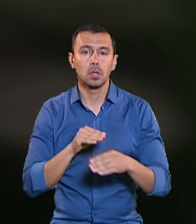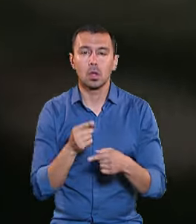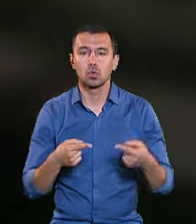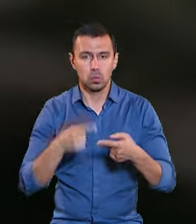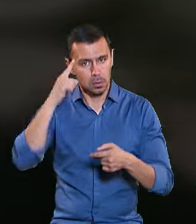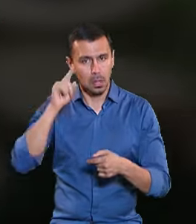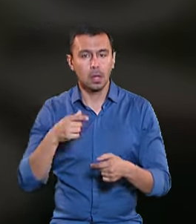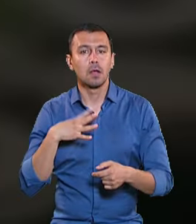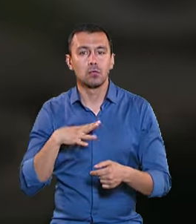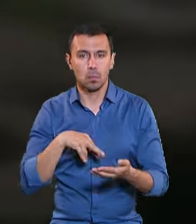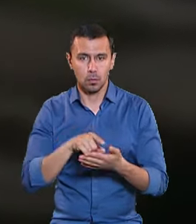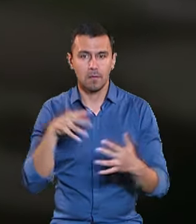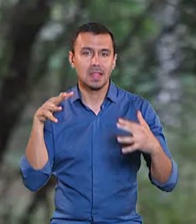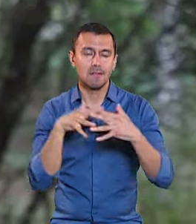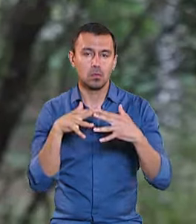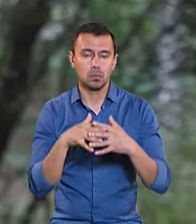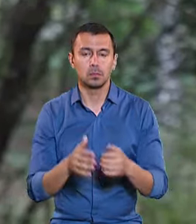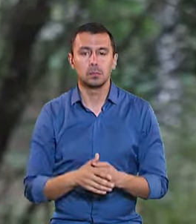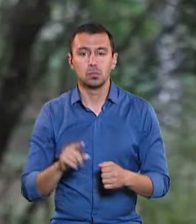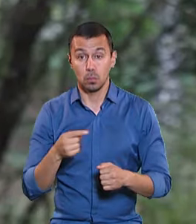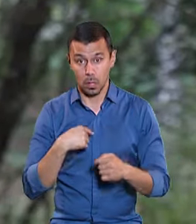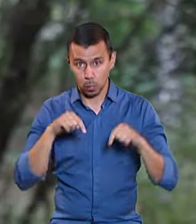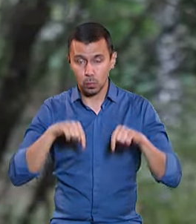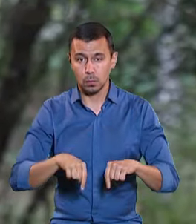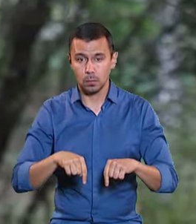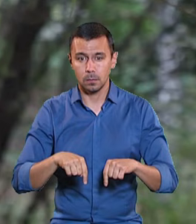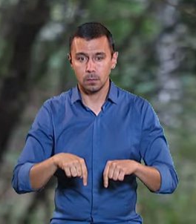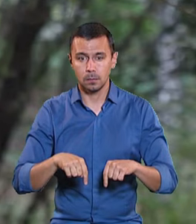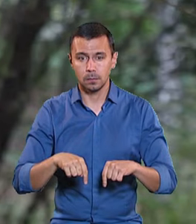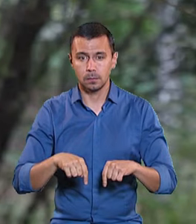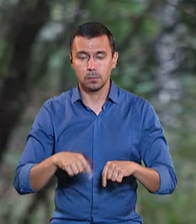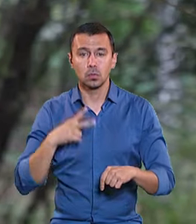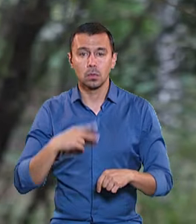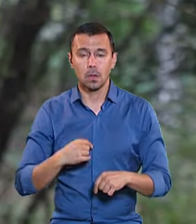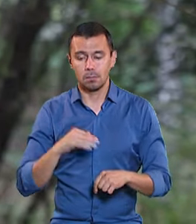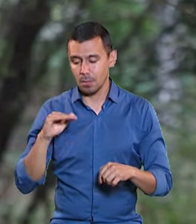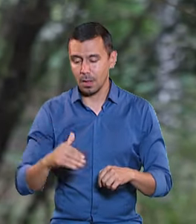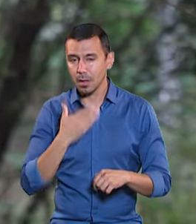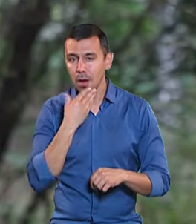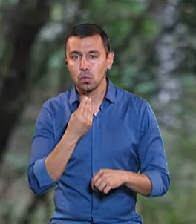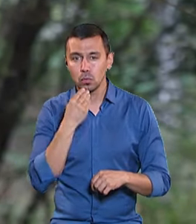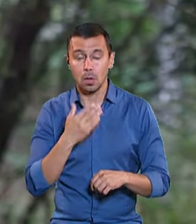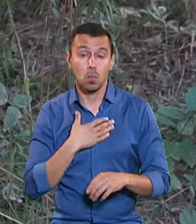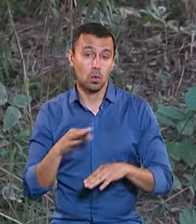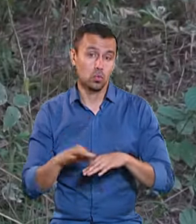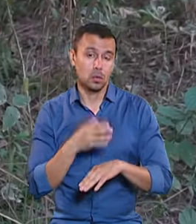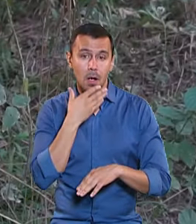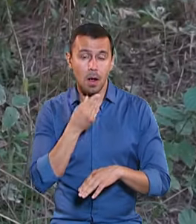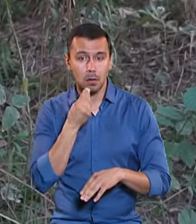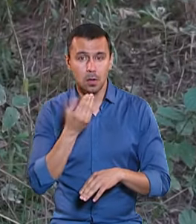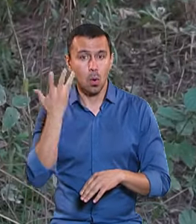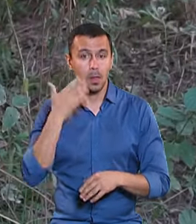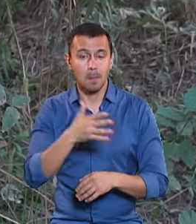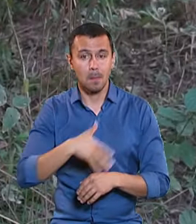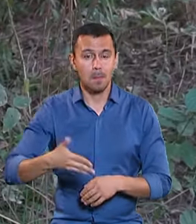точно знає, для чого пішов на війну. Чому я тут? У мене дочка маленька, красуня, і в мене дружина гарна. Коли ми